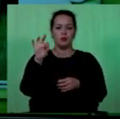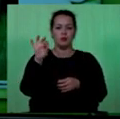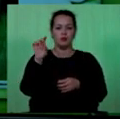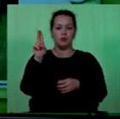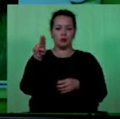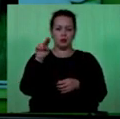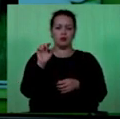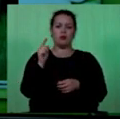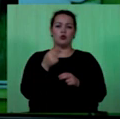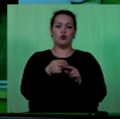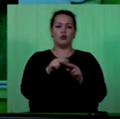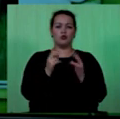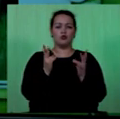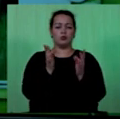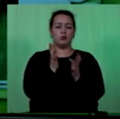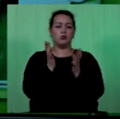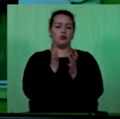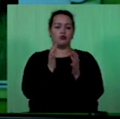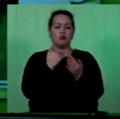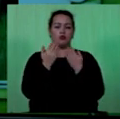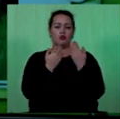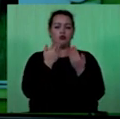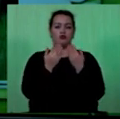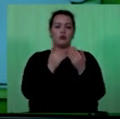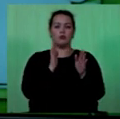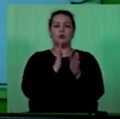необходимо бережно относиться к природе.